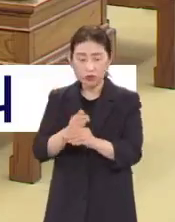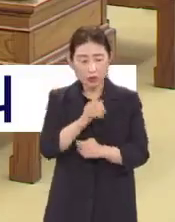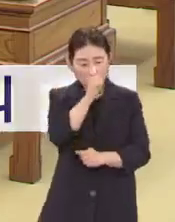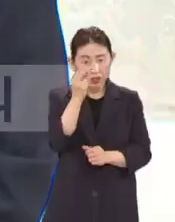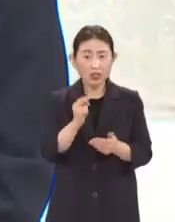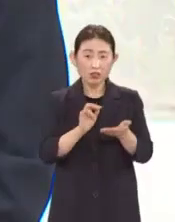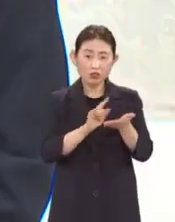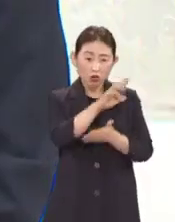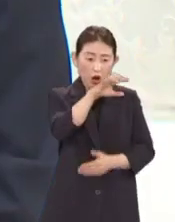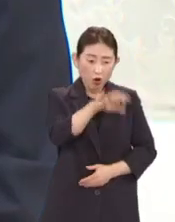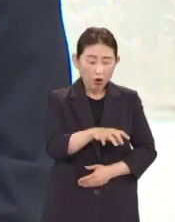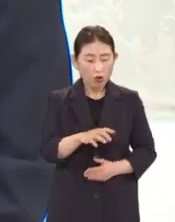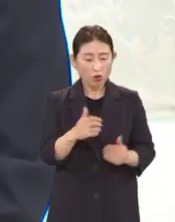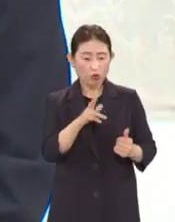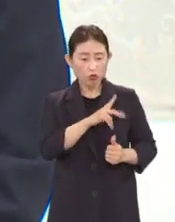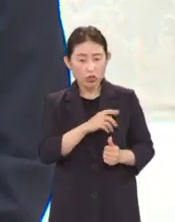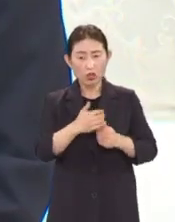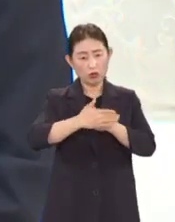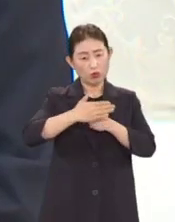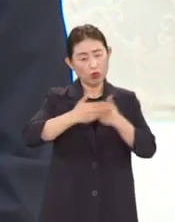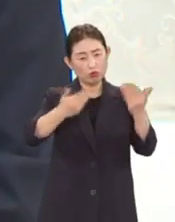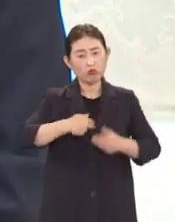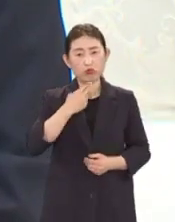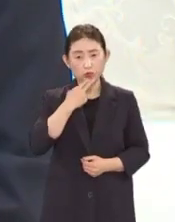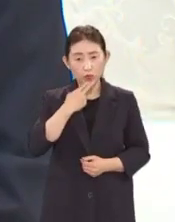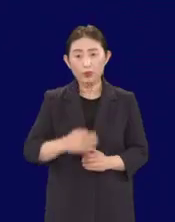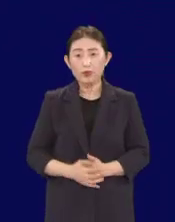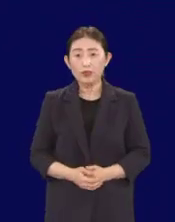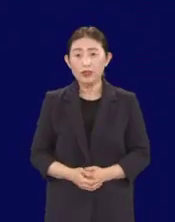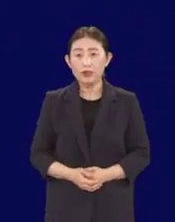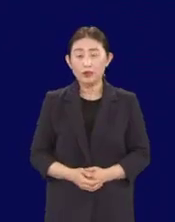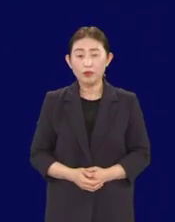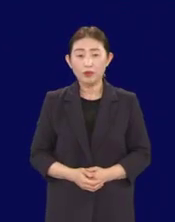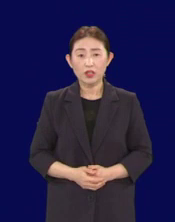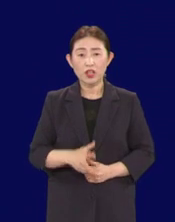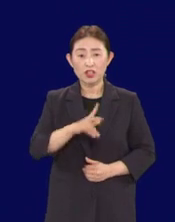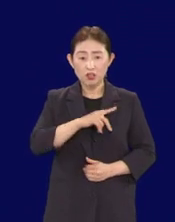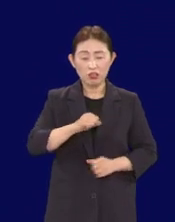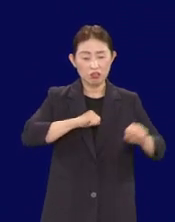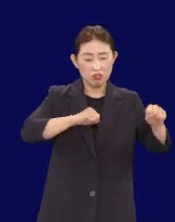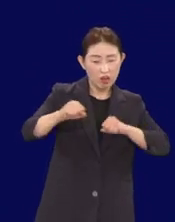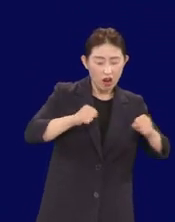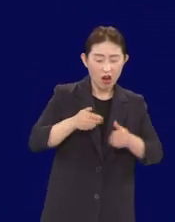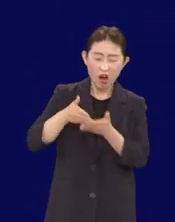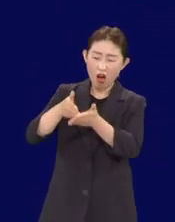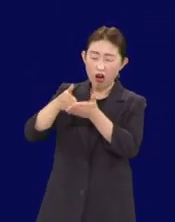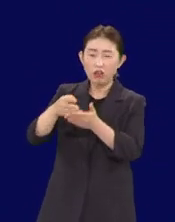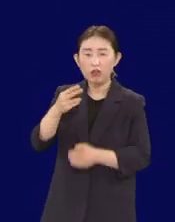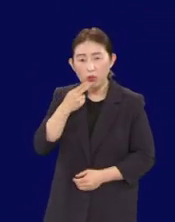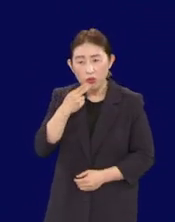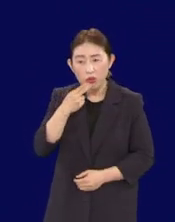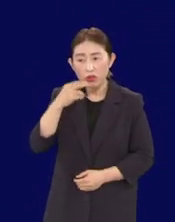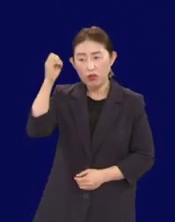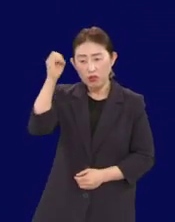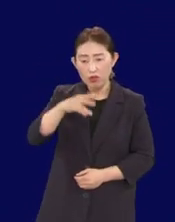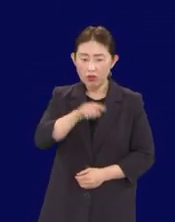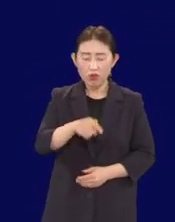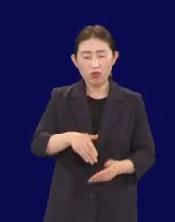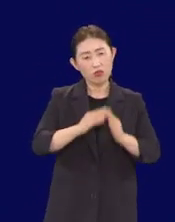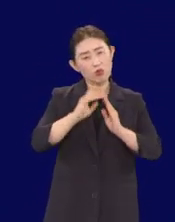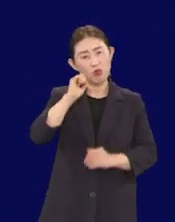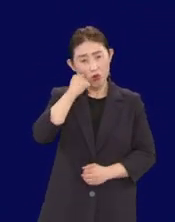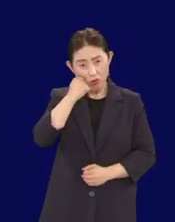서산공항은 국회의 조명을 거의 받지 못하고 있습니다 정치권의 강력한 드라이브가 없이는 이것이 현실화되기는